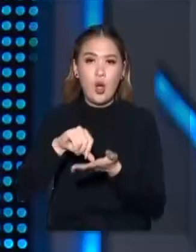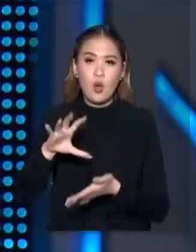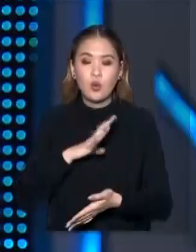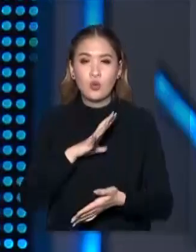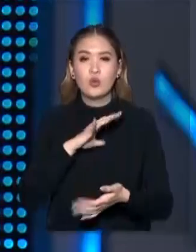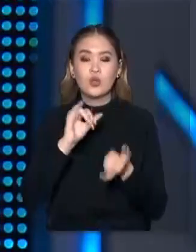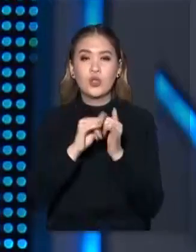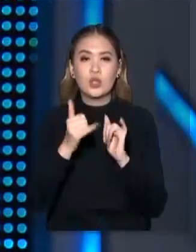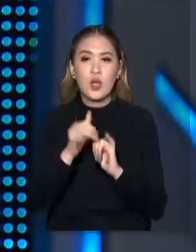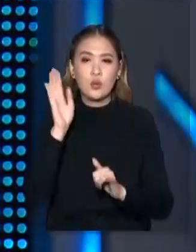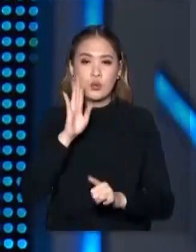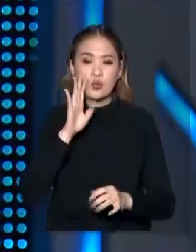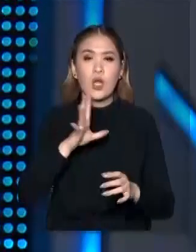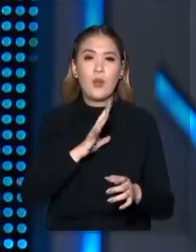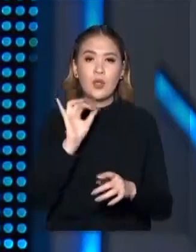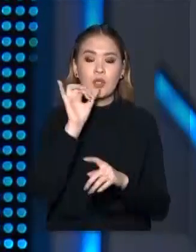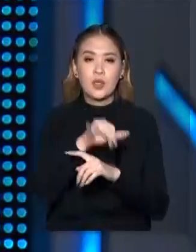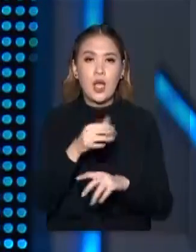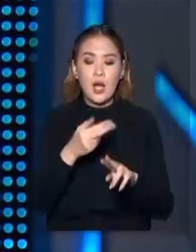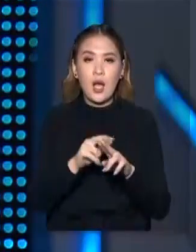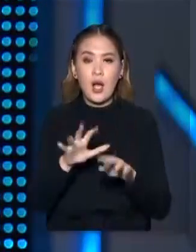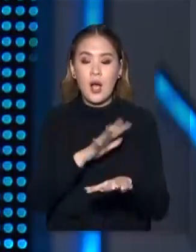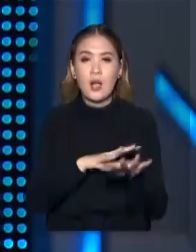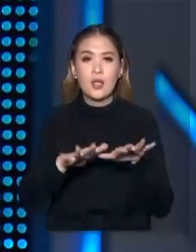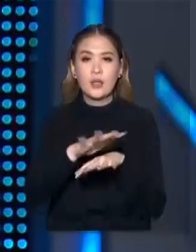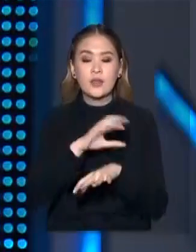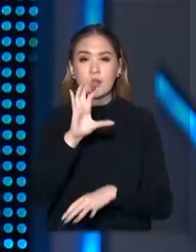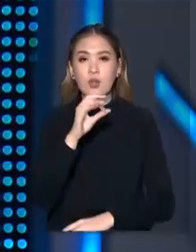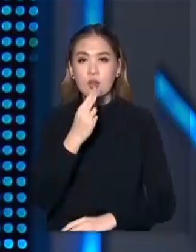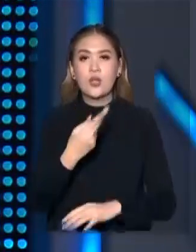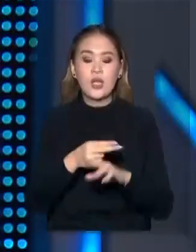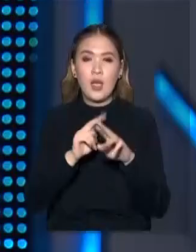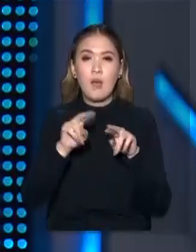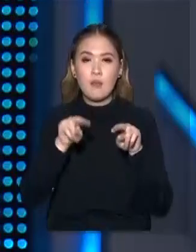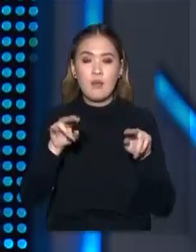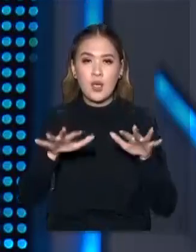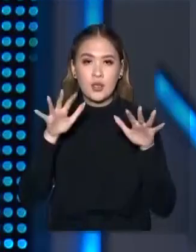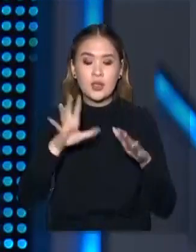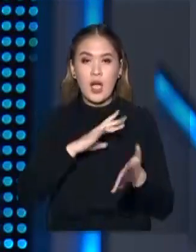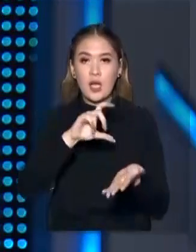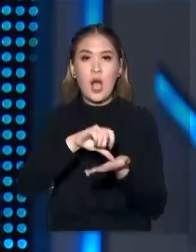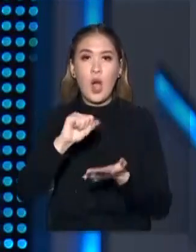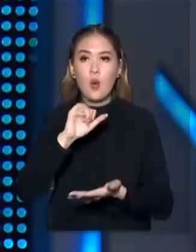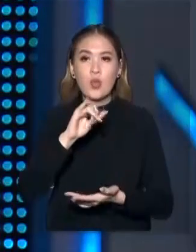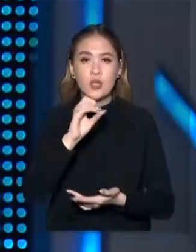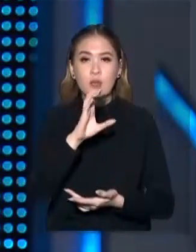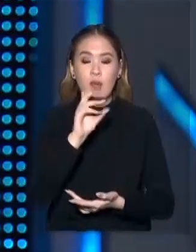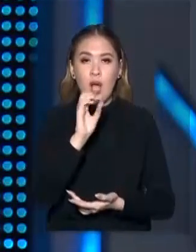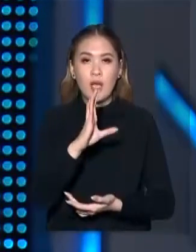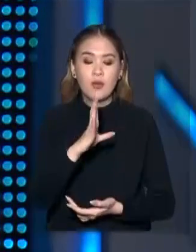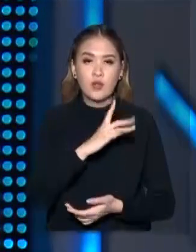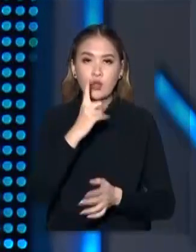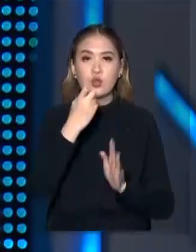электр станциясына да соқты. Ал жалпы халықтық социал-демократиялық партиясы атынан кандидат Нұрлан Әуесбаев Алматыда